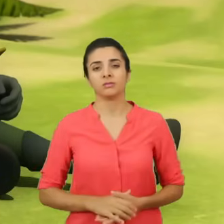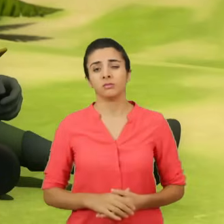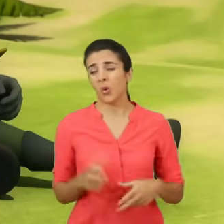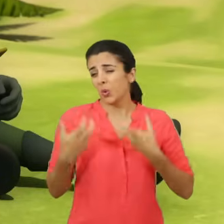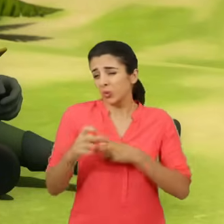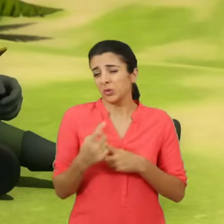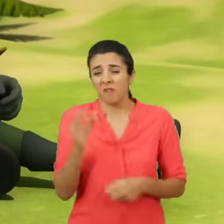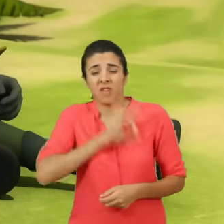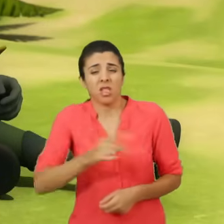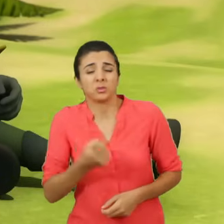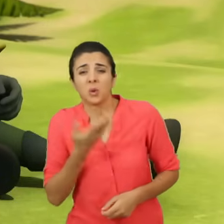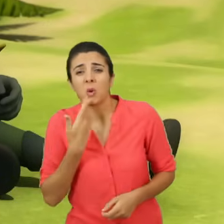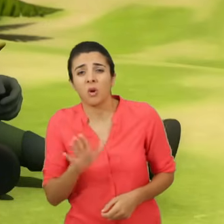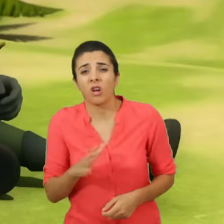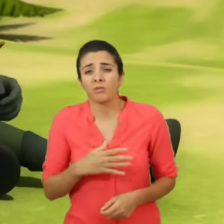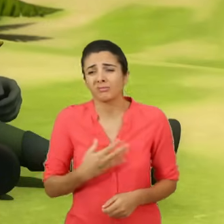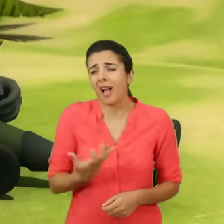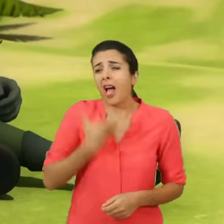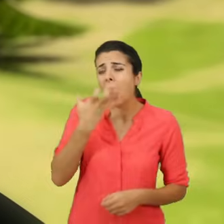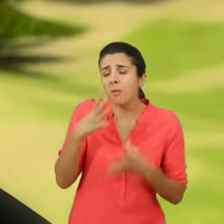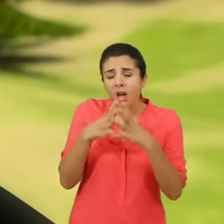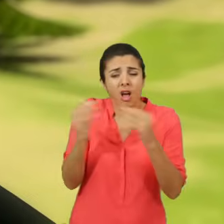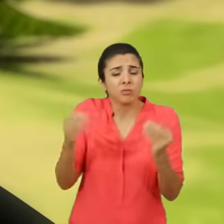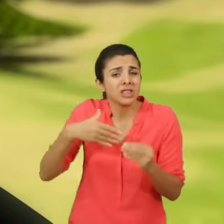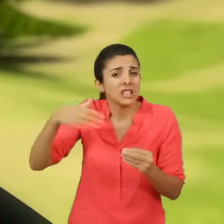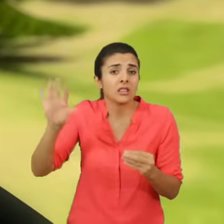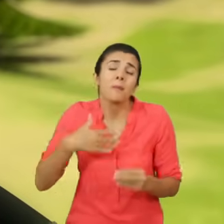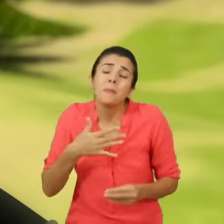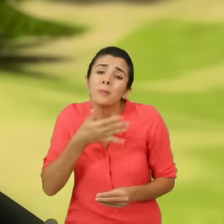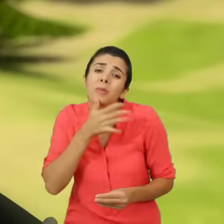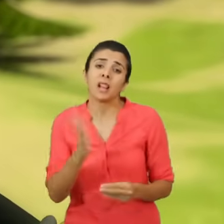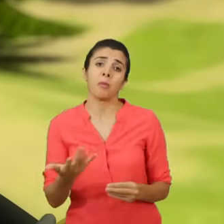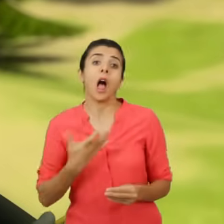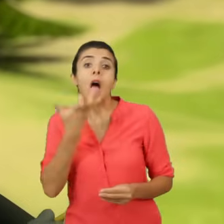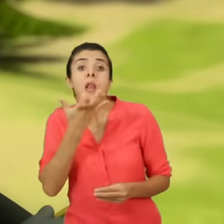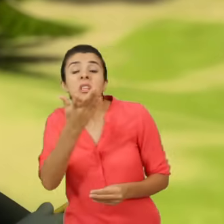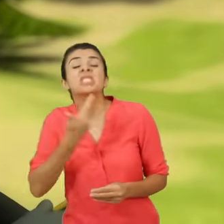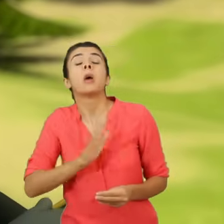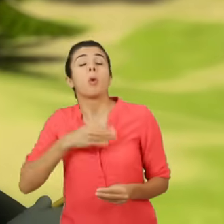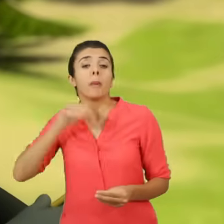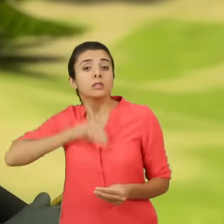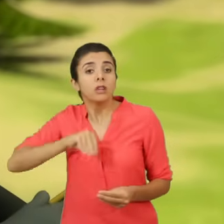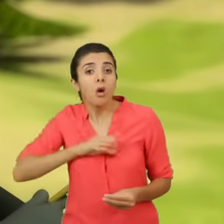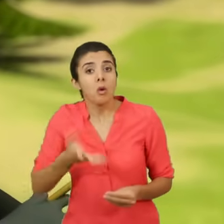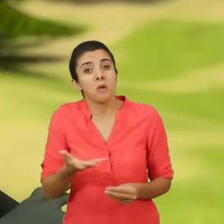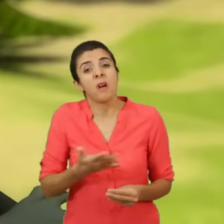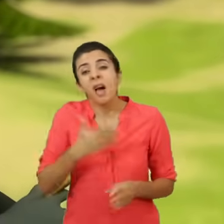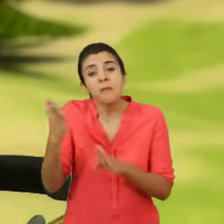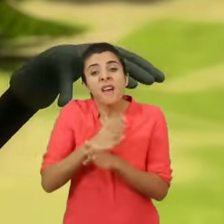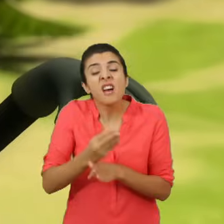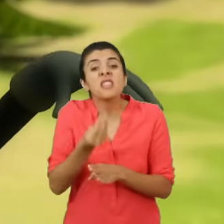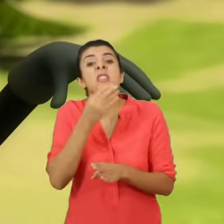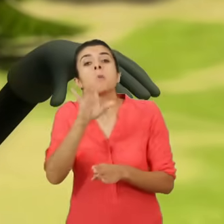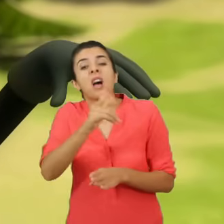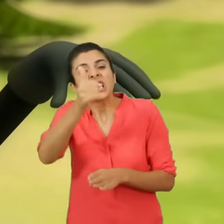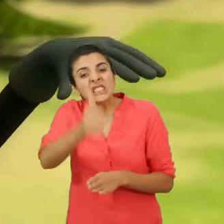Küssem ne fayda? Gitti canım elmalar. Bilemedim inan. Elma sevmediğini sanırdım. Hatta meyve yemediğin için